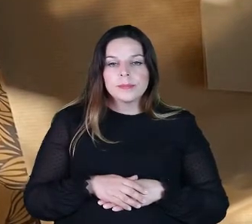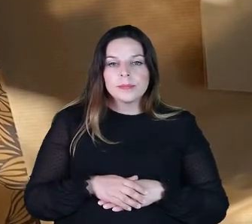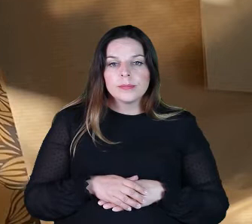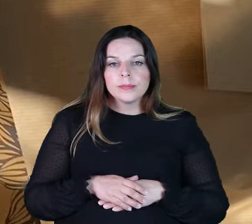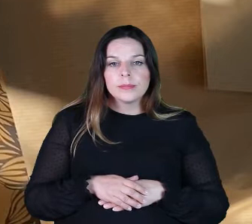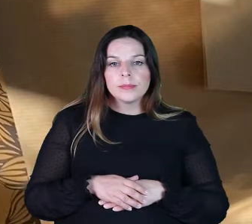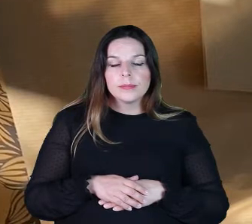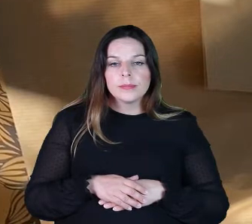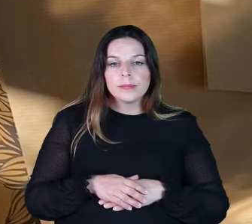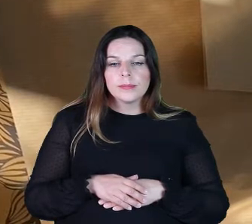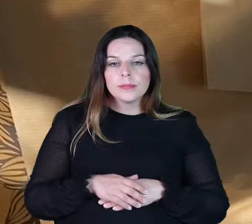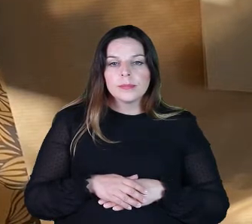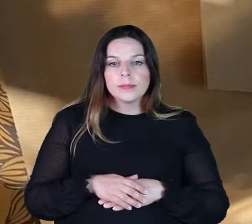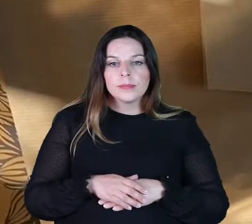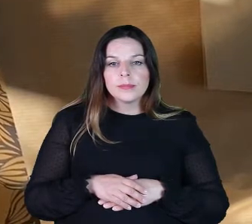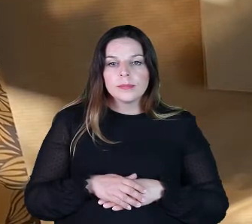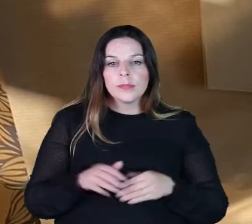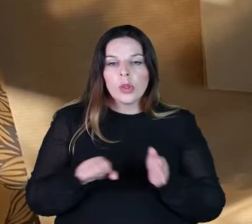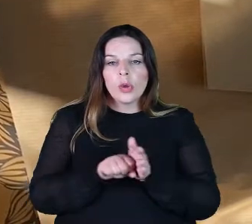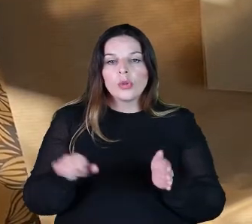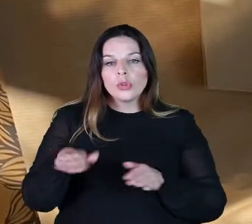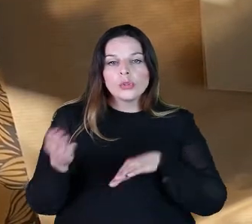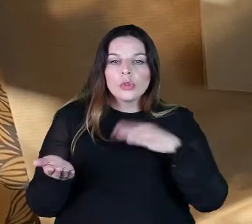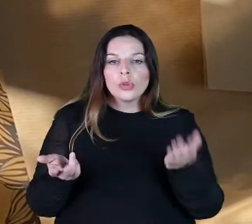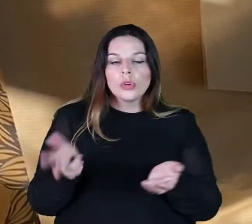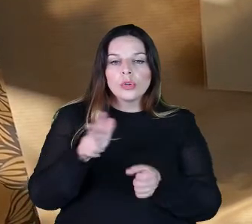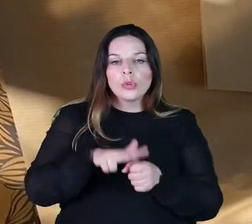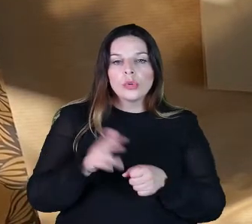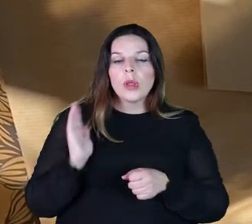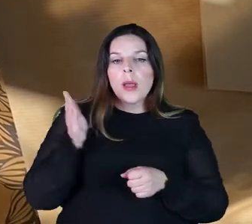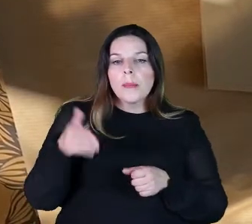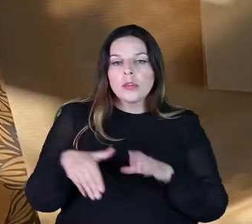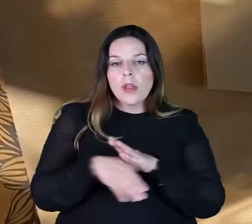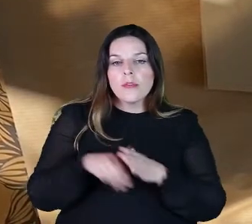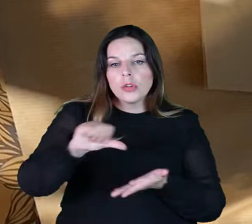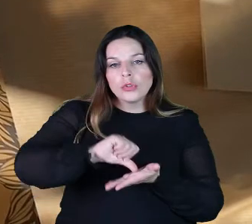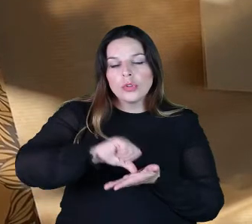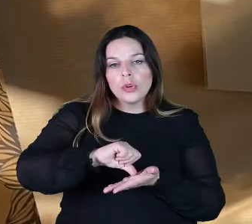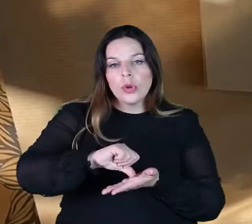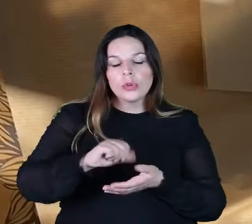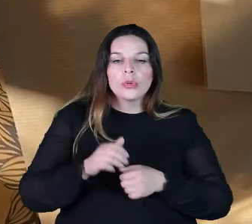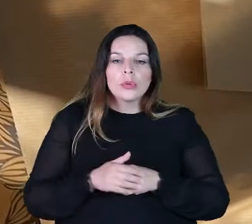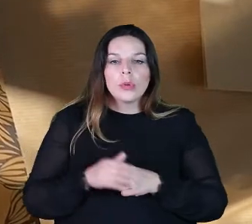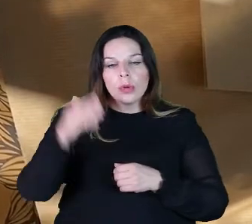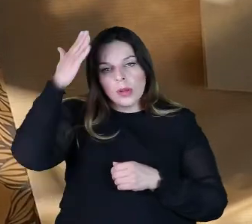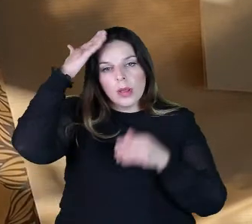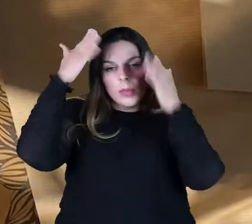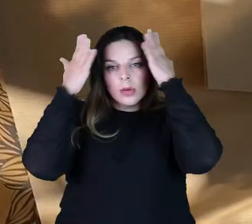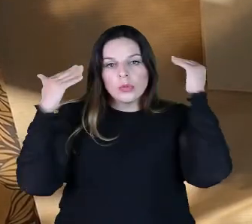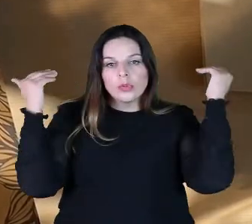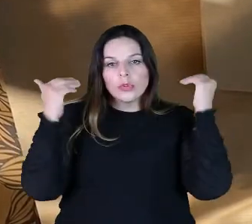od tej strony, która będzie wchodziła do środka naszej korony kapelusza, bo ta